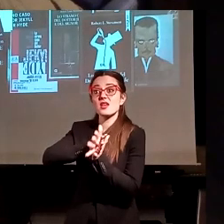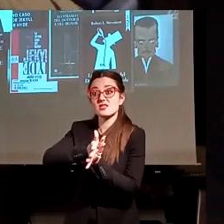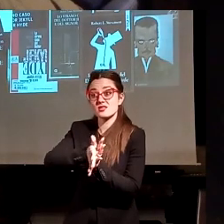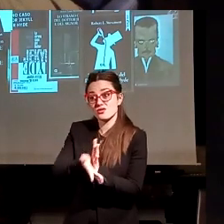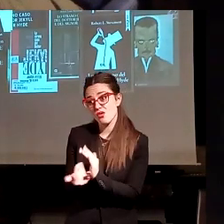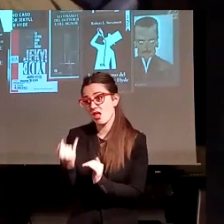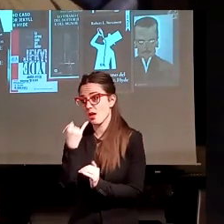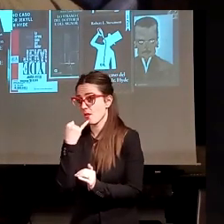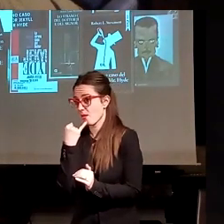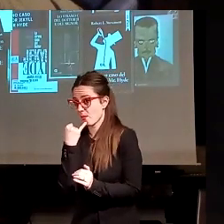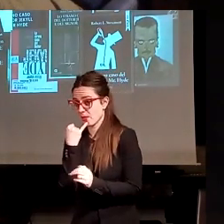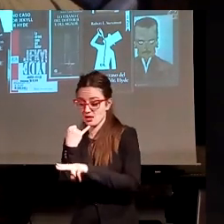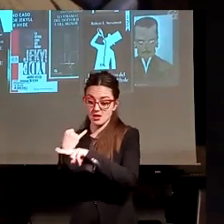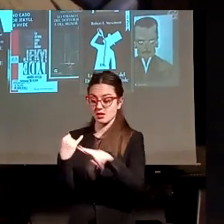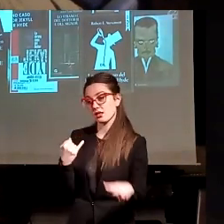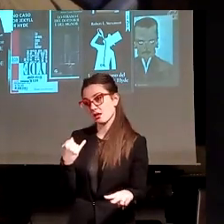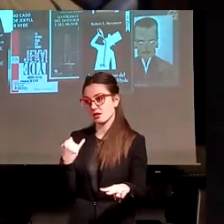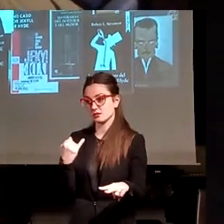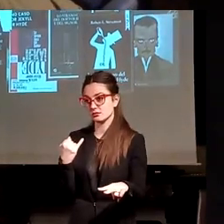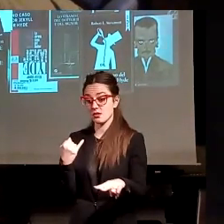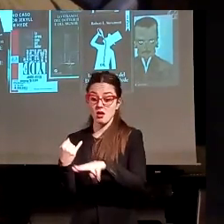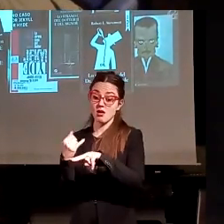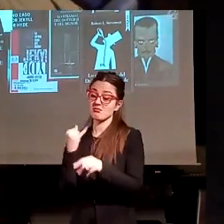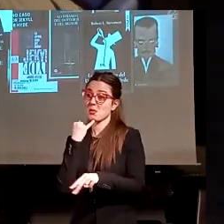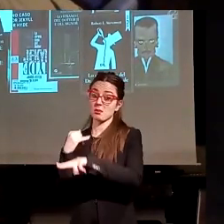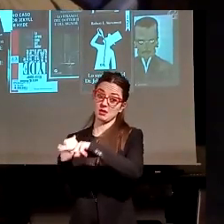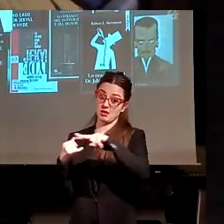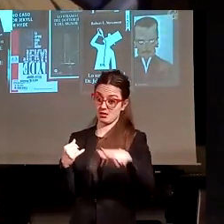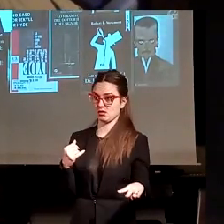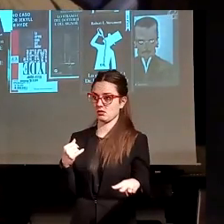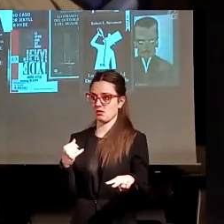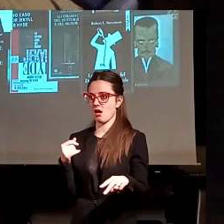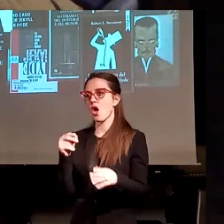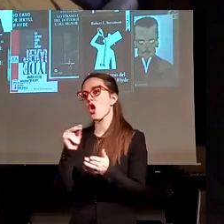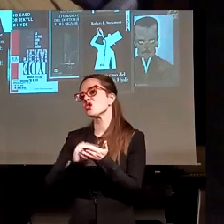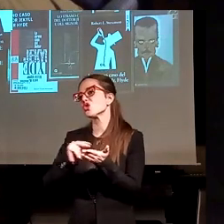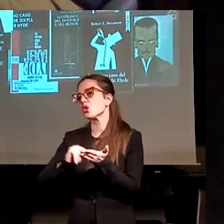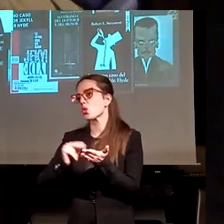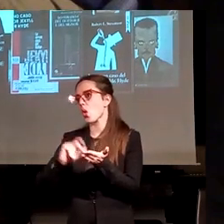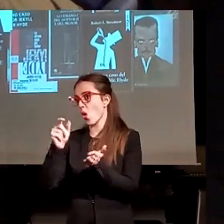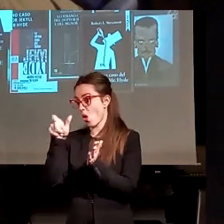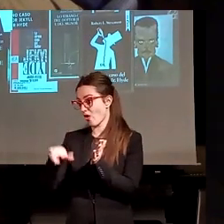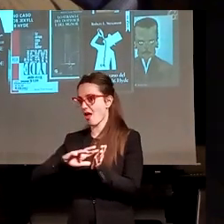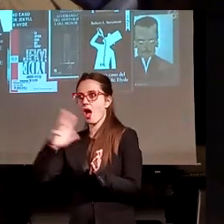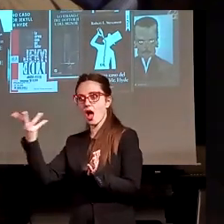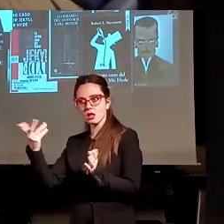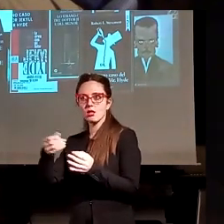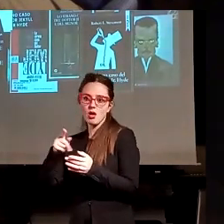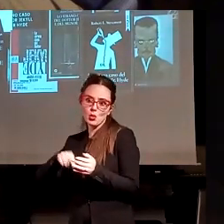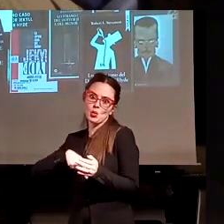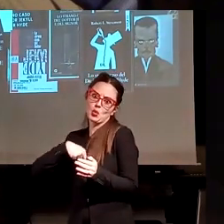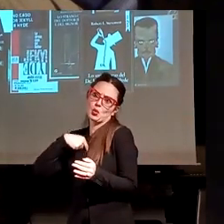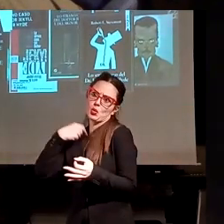cioè le cam la bambina è caduta questo un altro scrittore sarebbe ecco la differenza per esempio